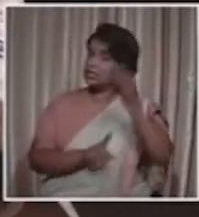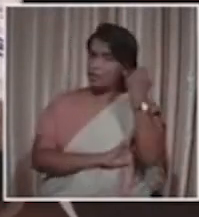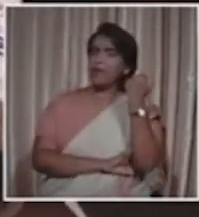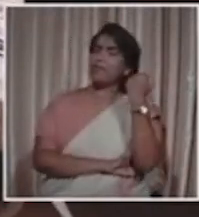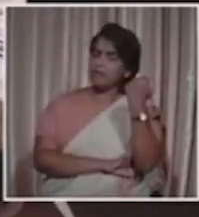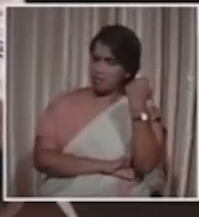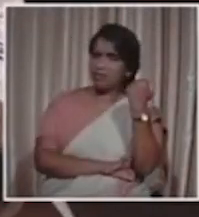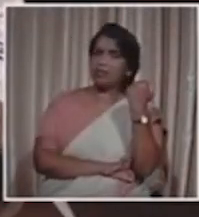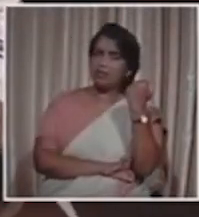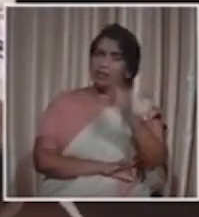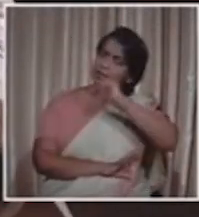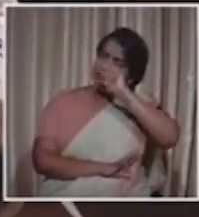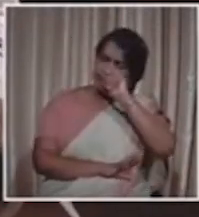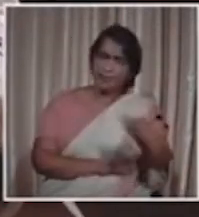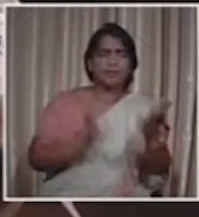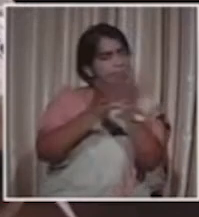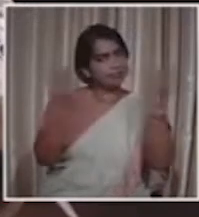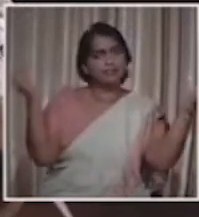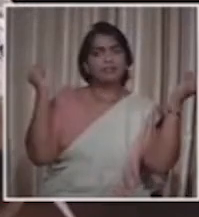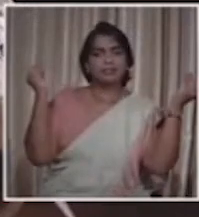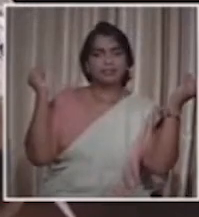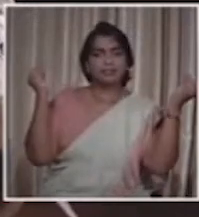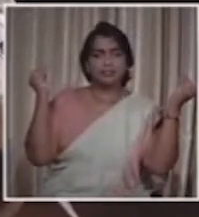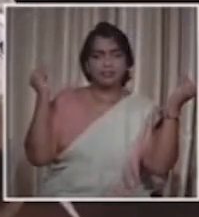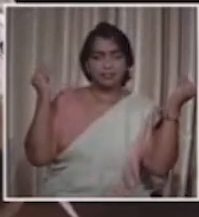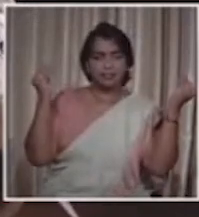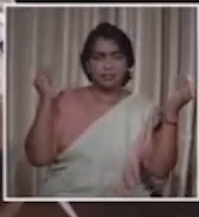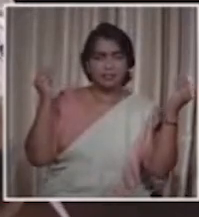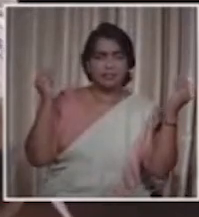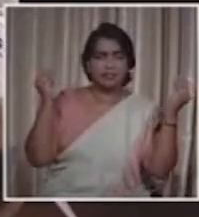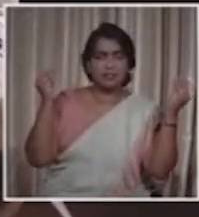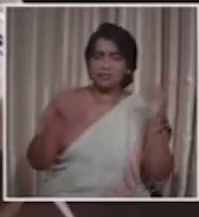ක්‍රමය අනිවාර්යෙන්ම හොසි කරන්න ඕන.